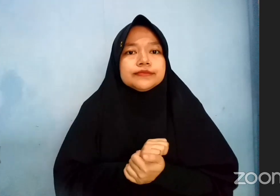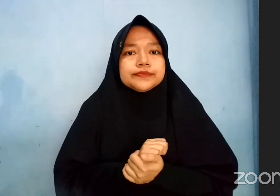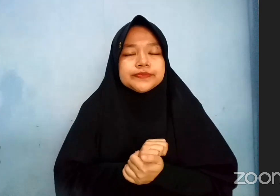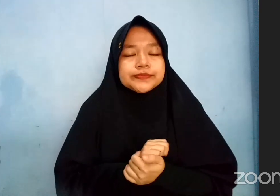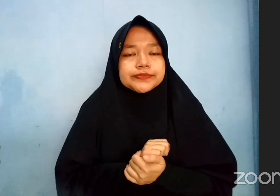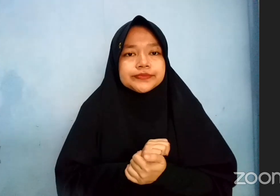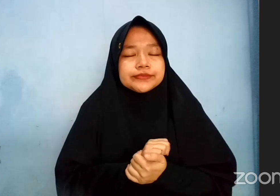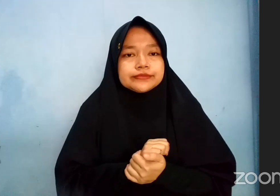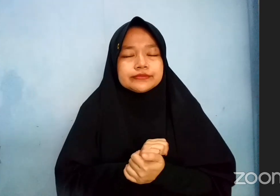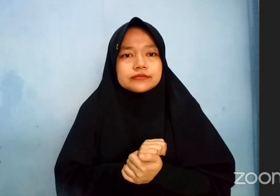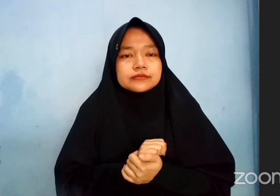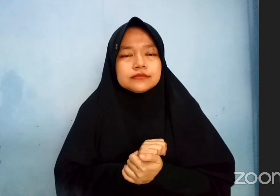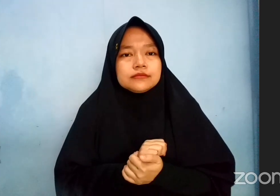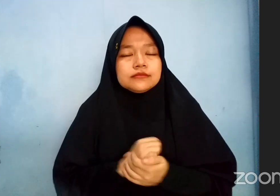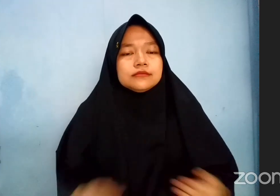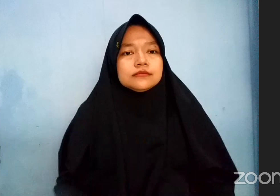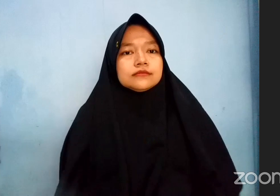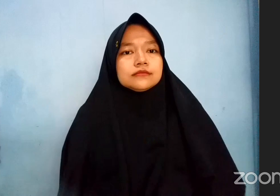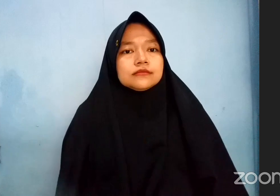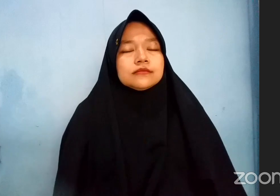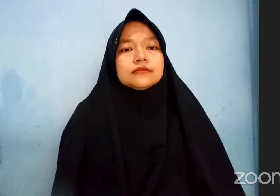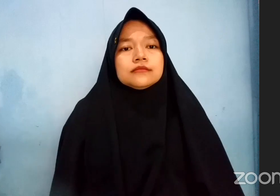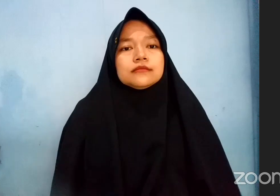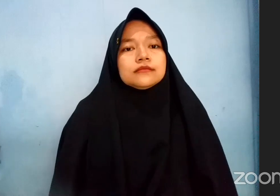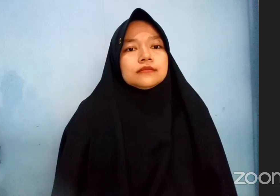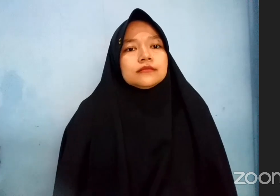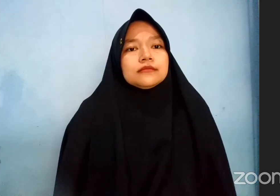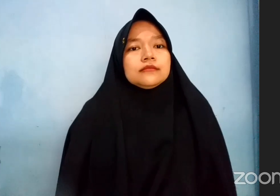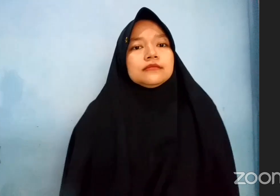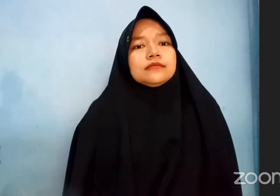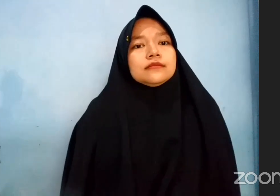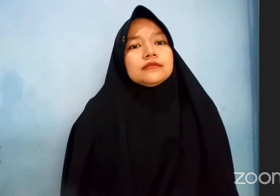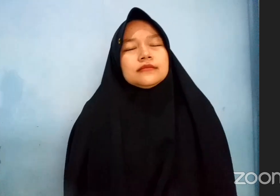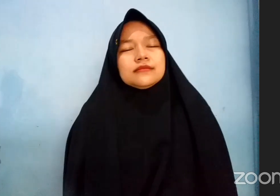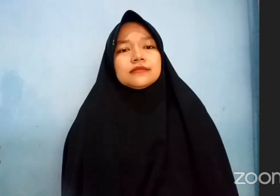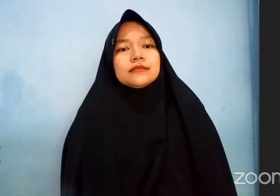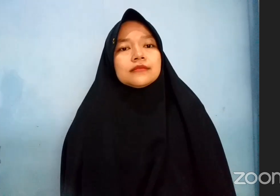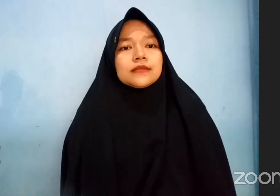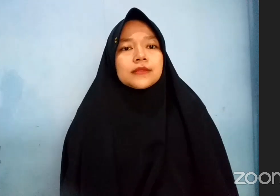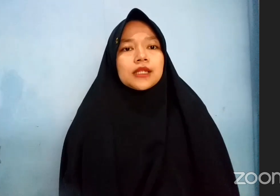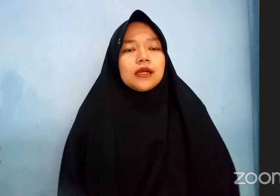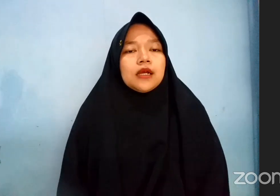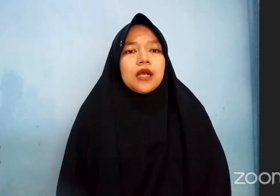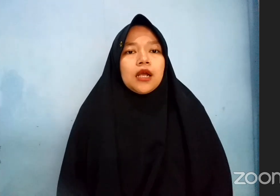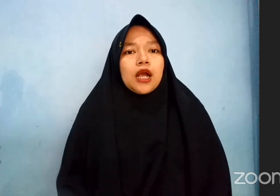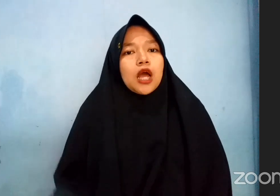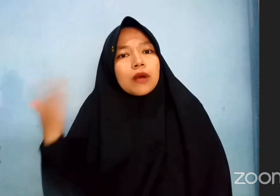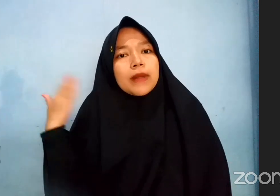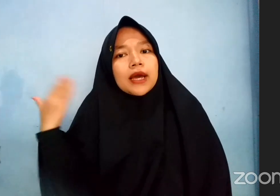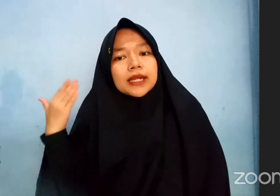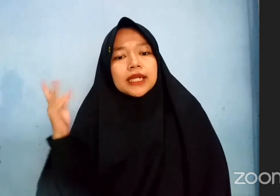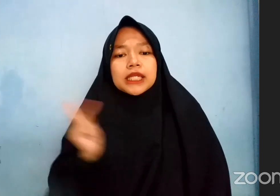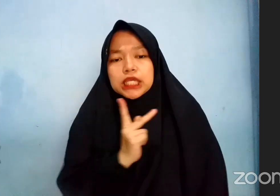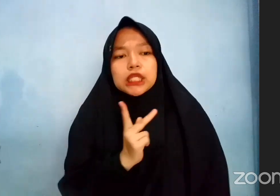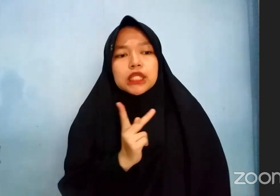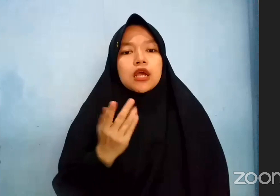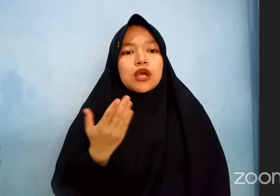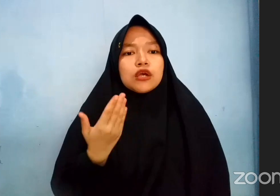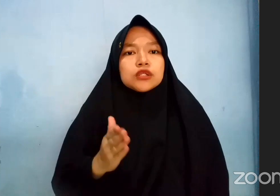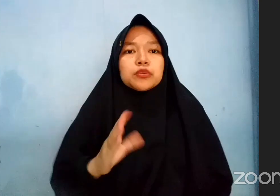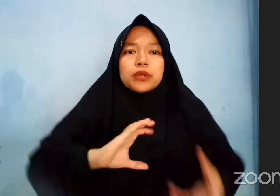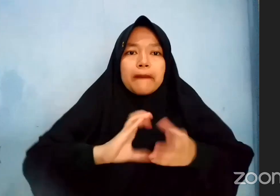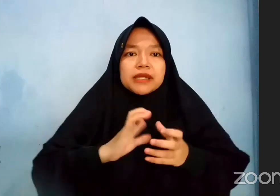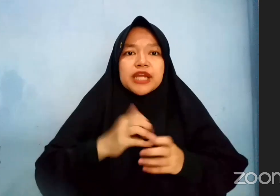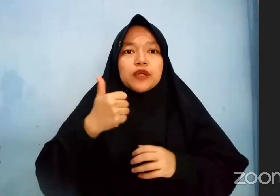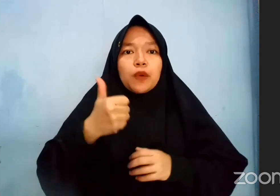akan seperti apa dan bagaimana Mari kita yang tadinya sudah kuat jadi bertambah kuat lagi apalagi di masa seperti ini ya